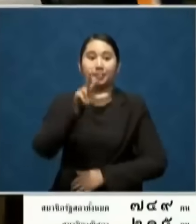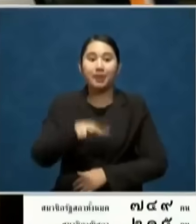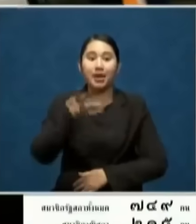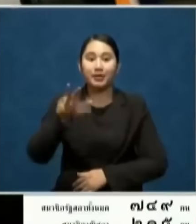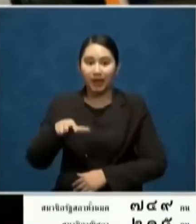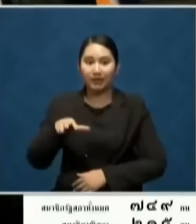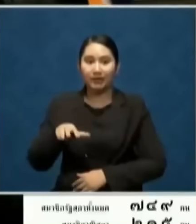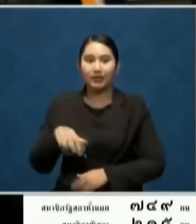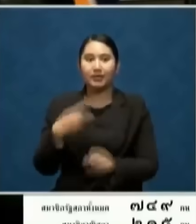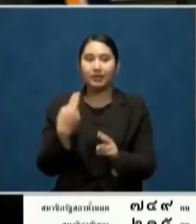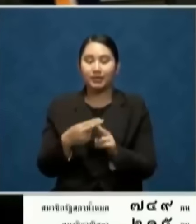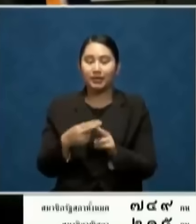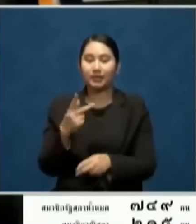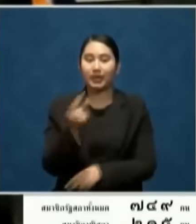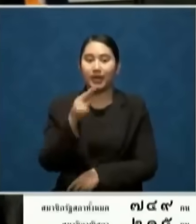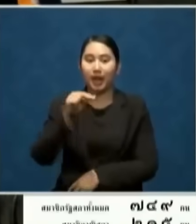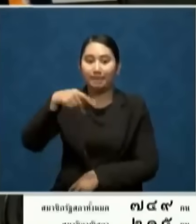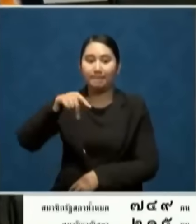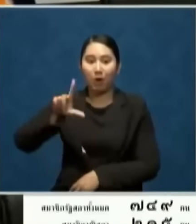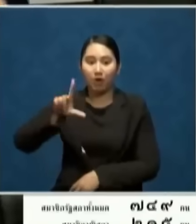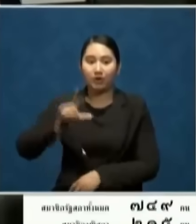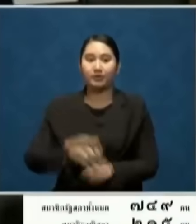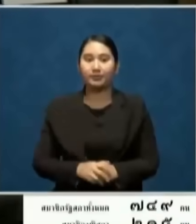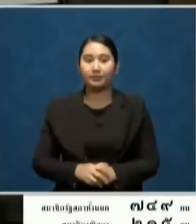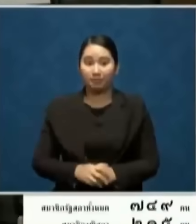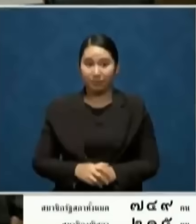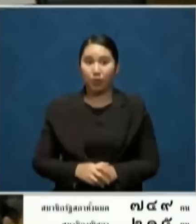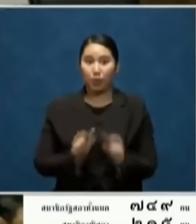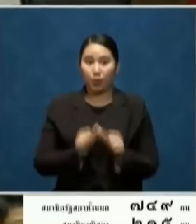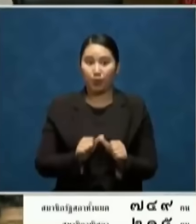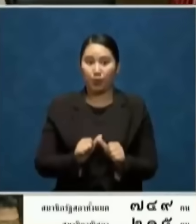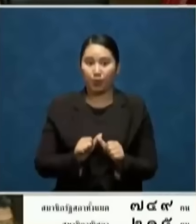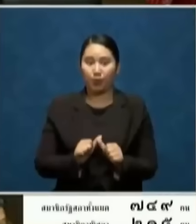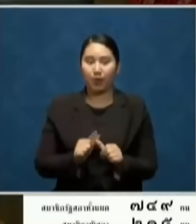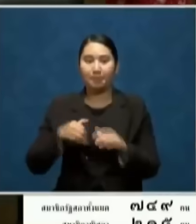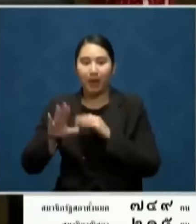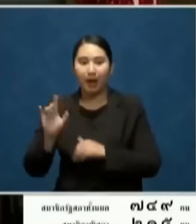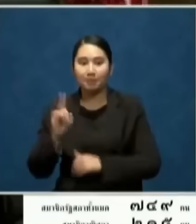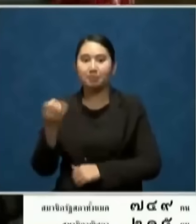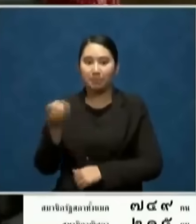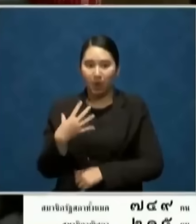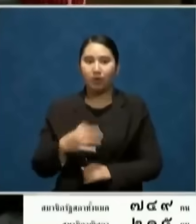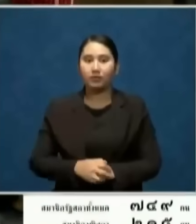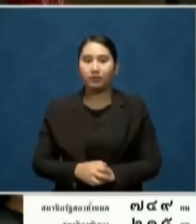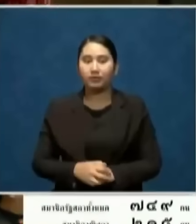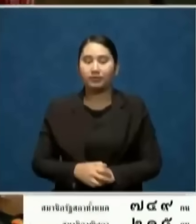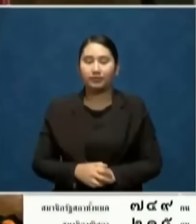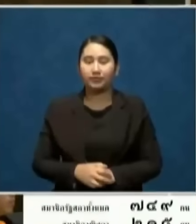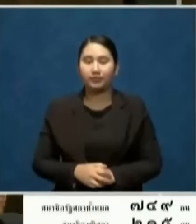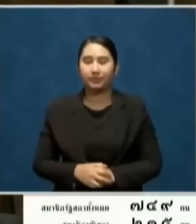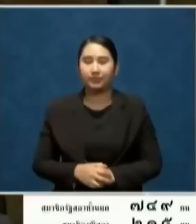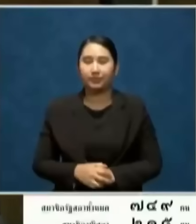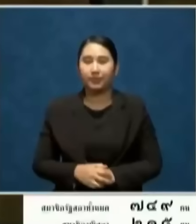รซึ่งตั้งแต่ช่วงเวลา 15:57 นก็มีการประกาศเริ่มต้นขั้นตอนของการลงคะแนนเสียงเลือกน